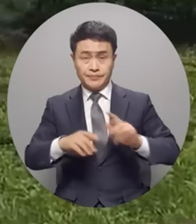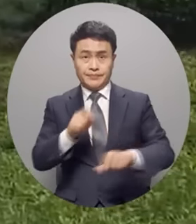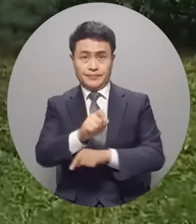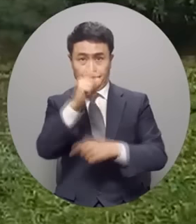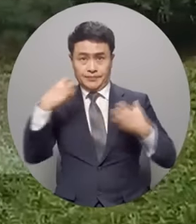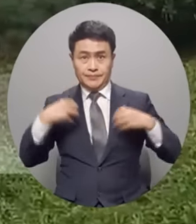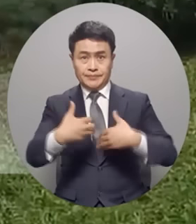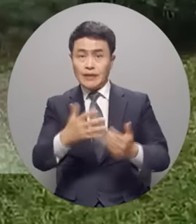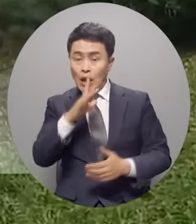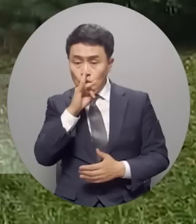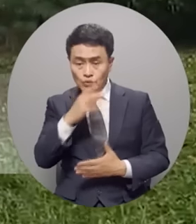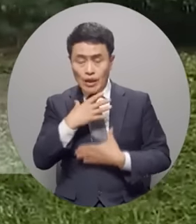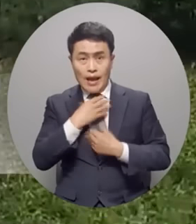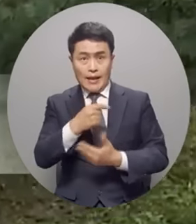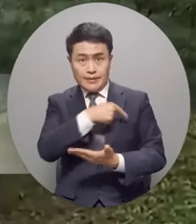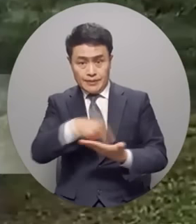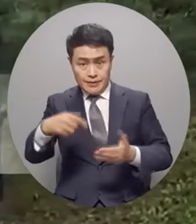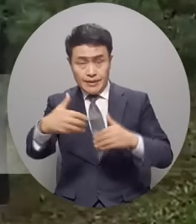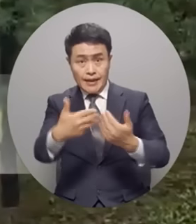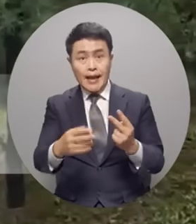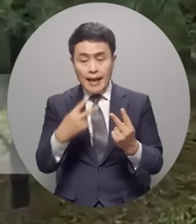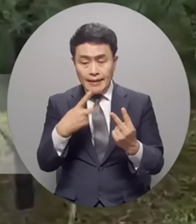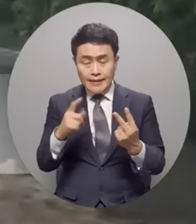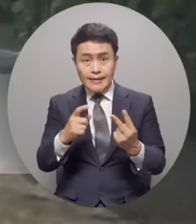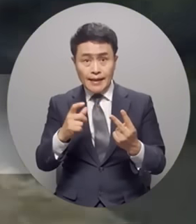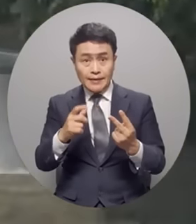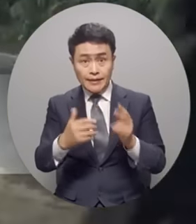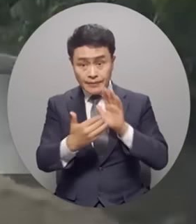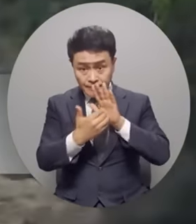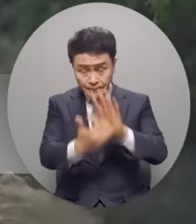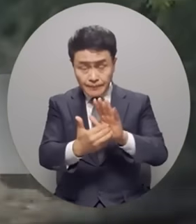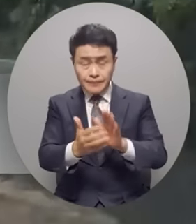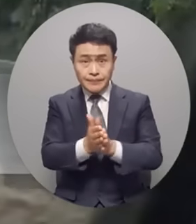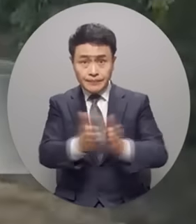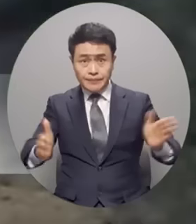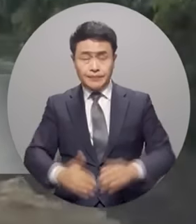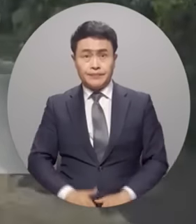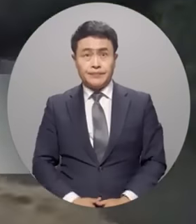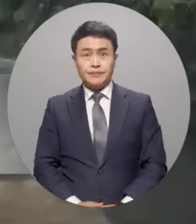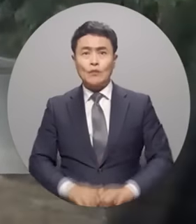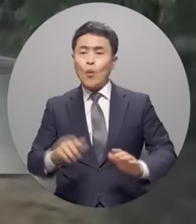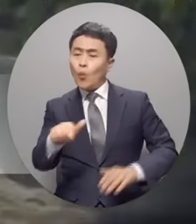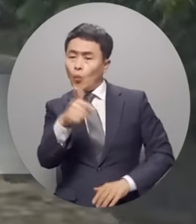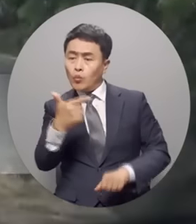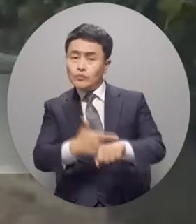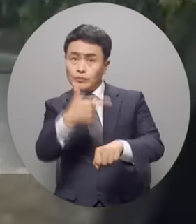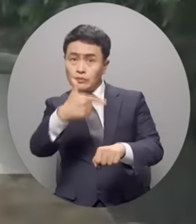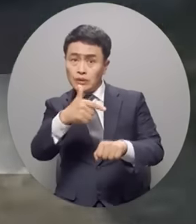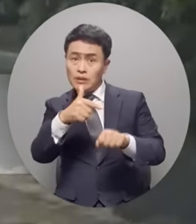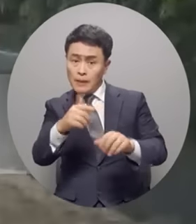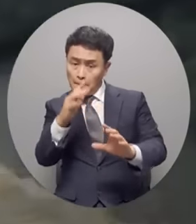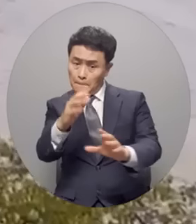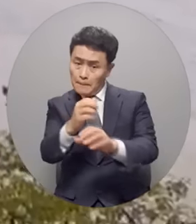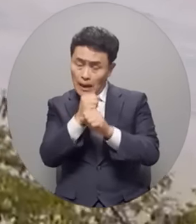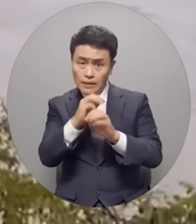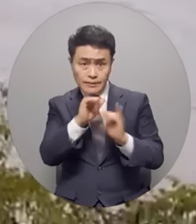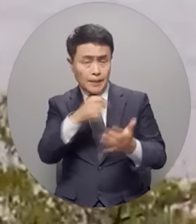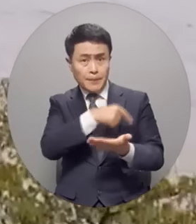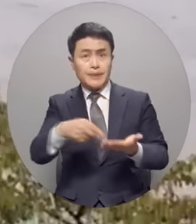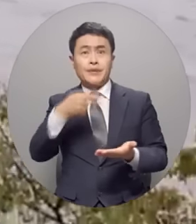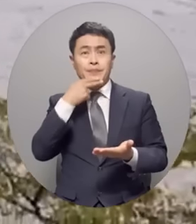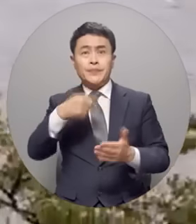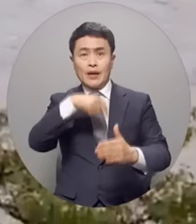행정안전부는 중앙재난안전대책본부 2단계를 가동하고 대응에 나섰습니다. 오후 6시 기준 파악된 인명피해는 없는